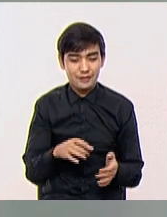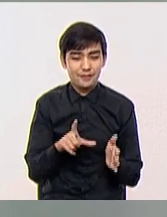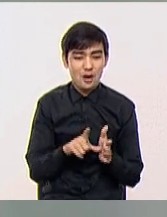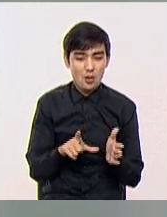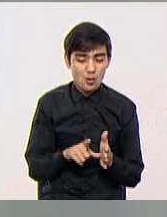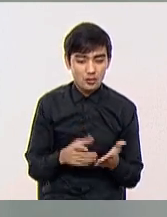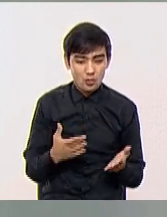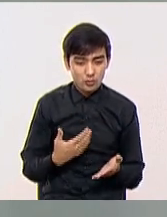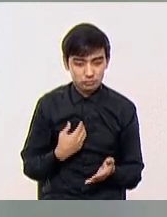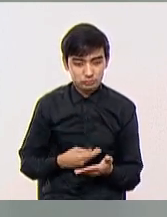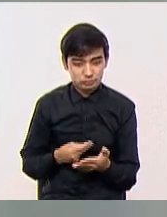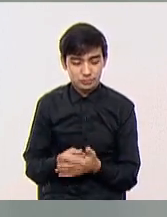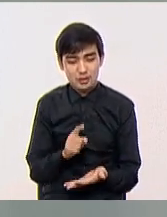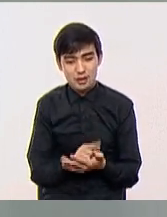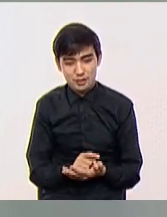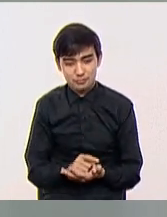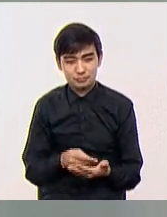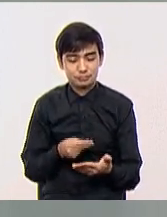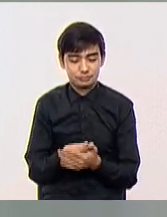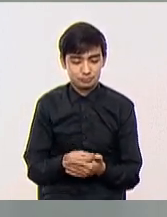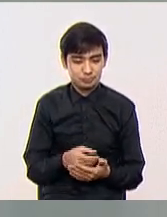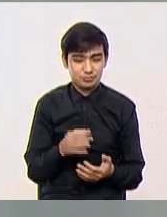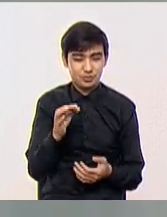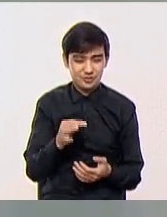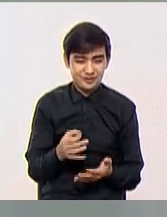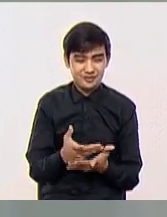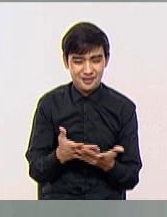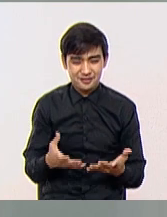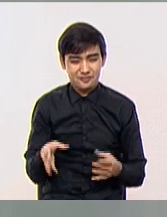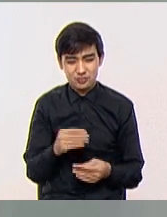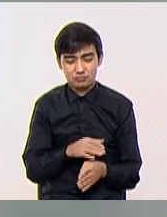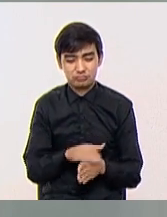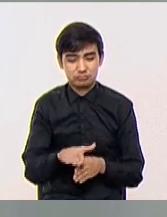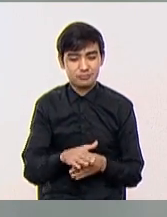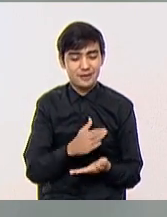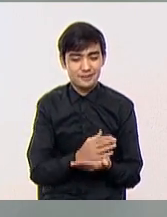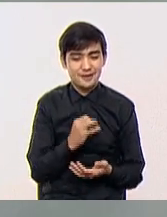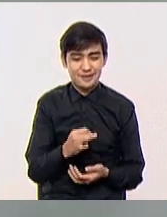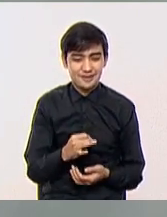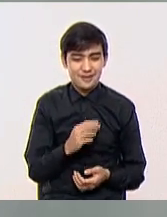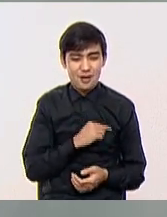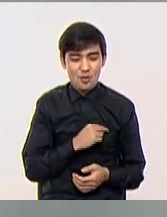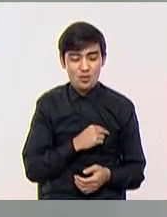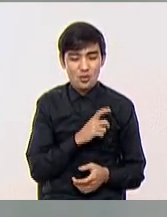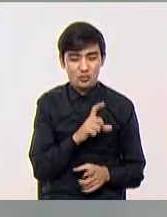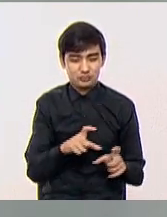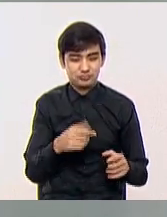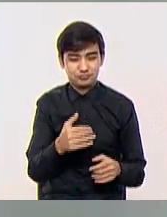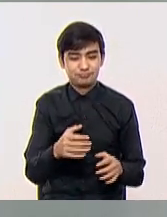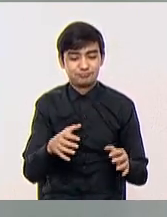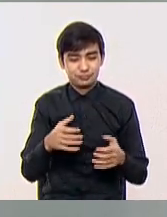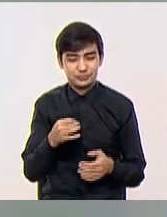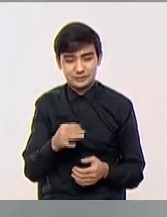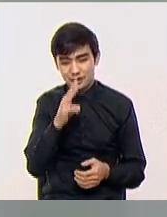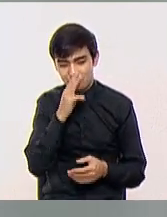мен міндетті төлемдерді, бәждерді төлейді, қызметкерлерді жалдап, олардың жалақысын